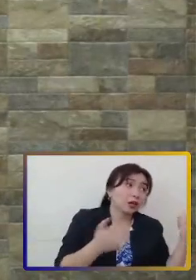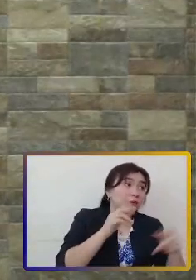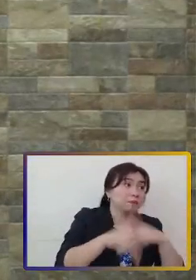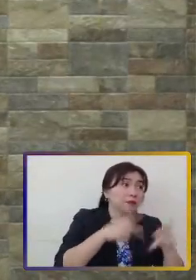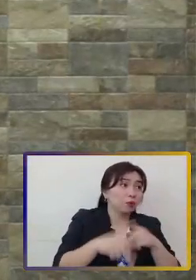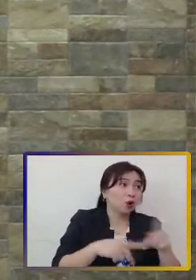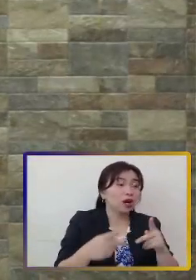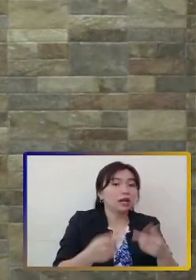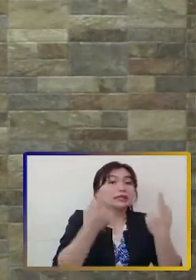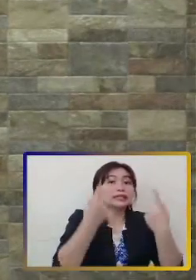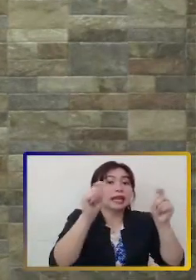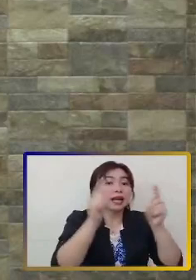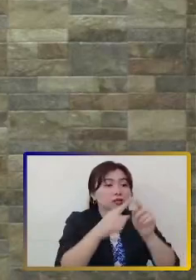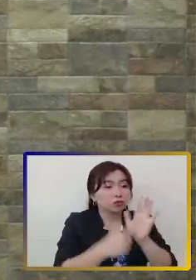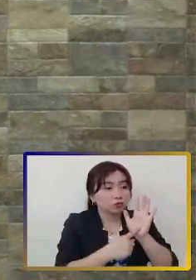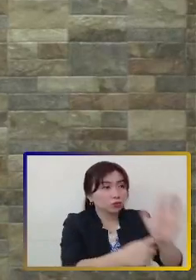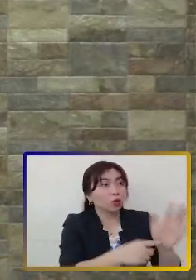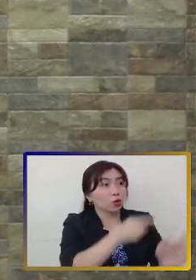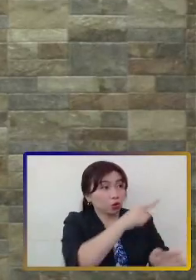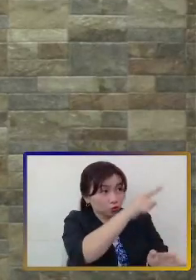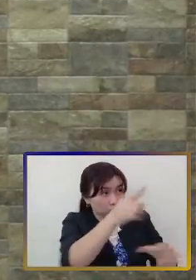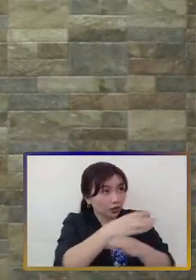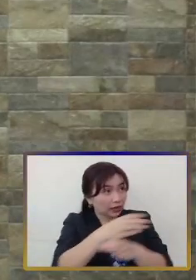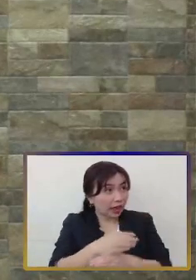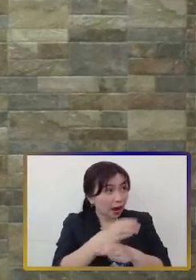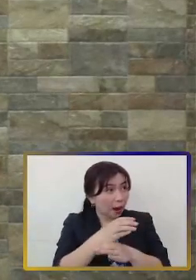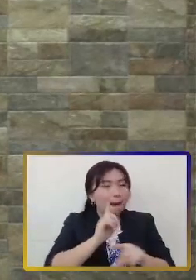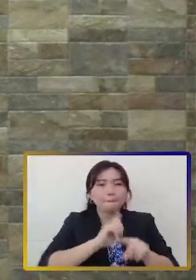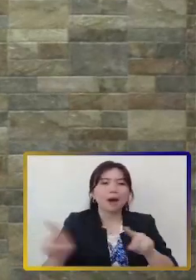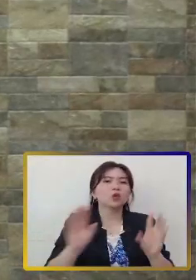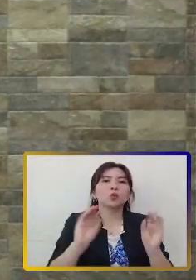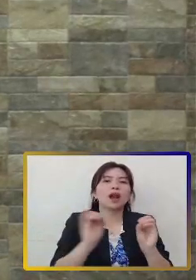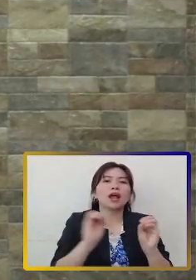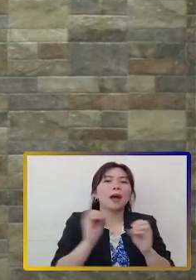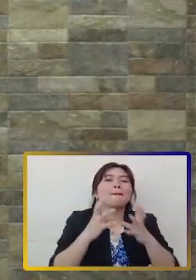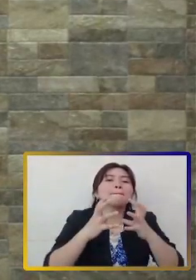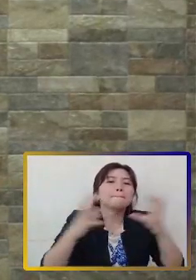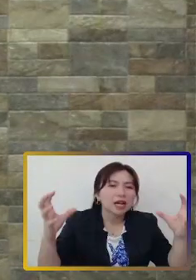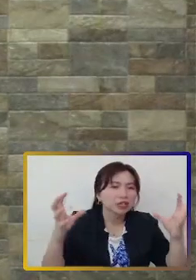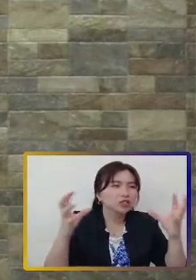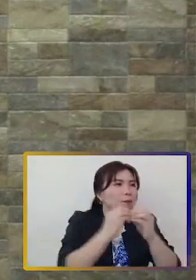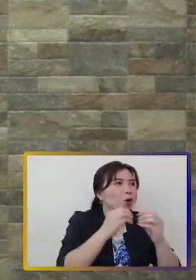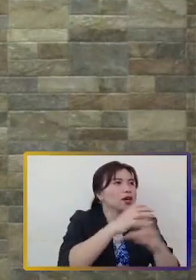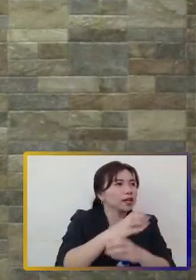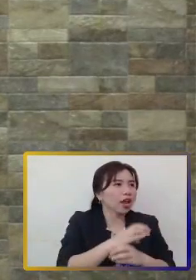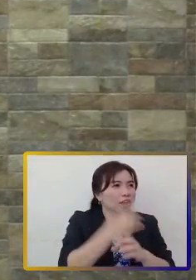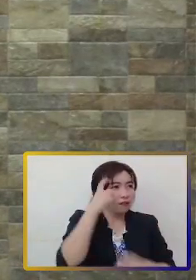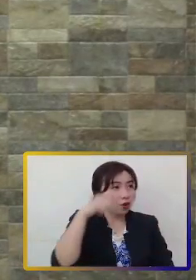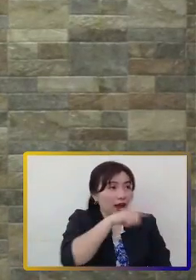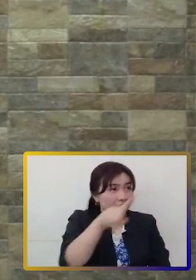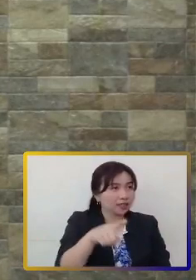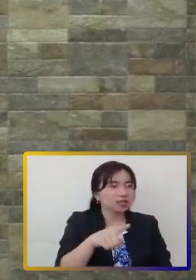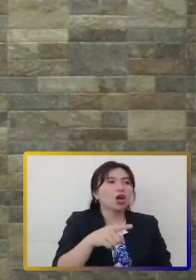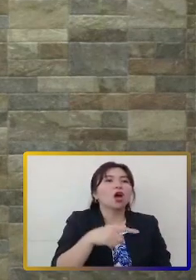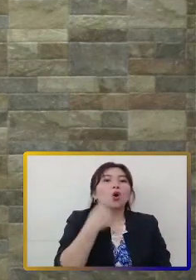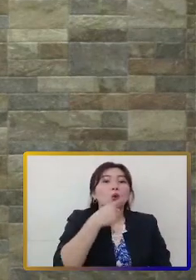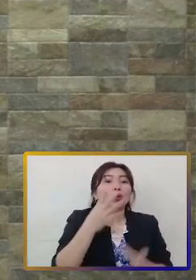malasakit sa bawat isa po sa atin wala nagtatalo sa malasakit na meron na Diyos para sa buhay po